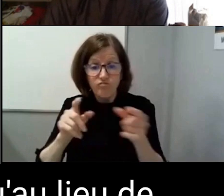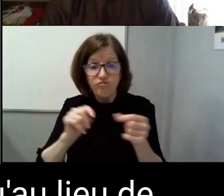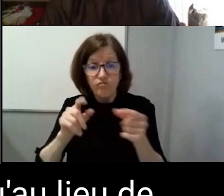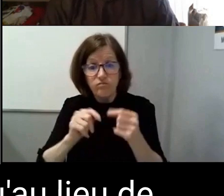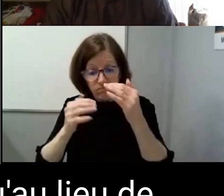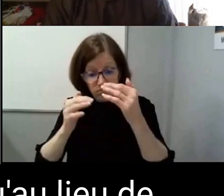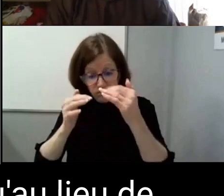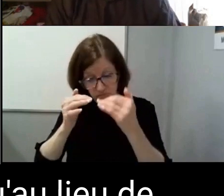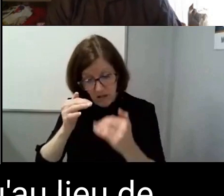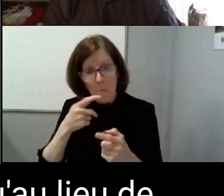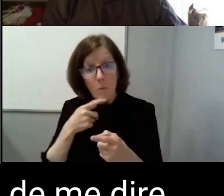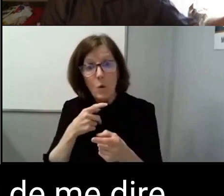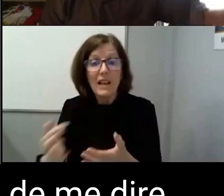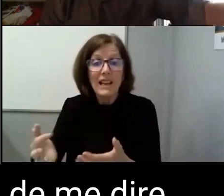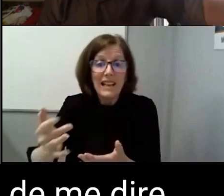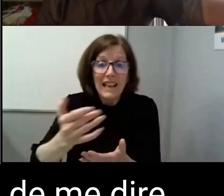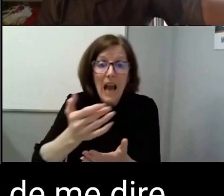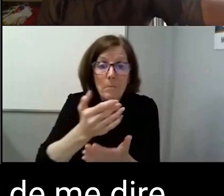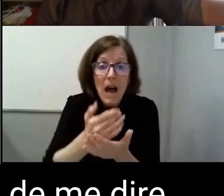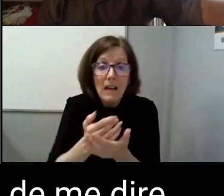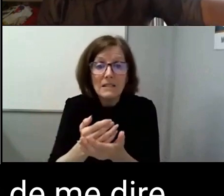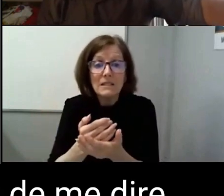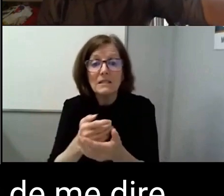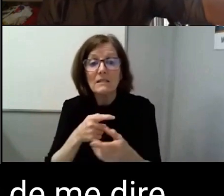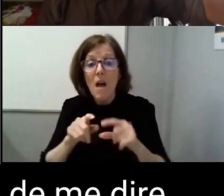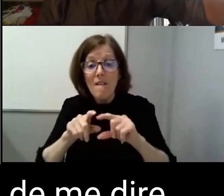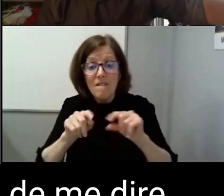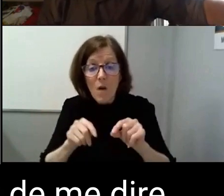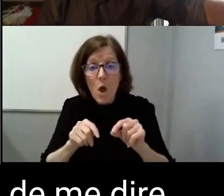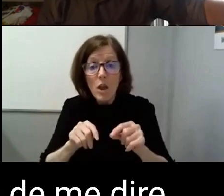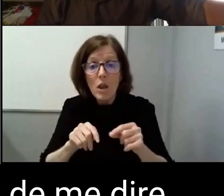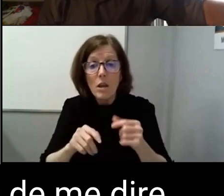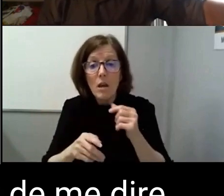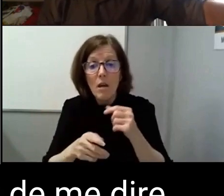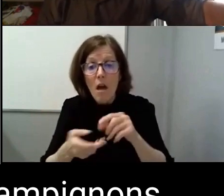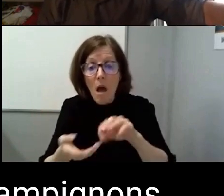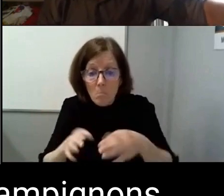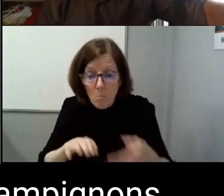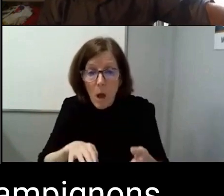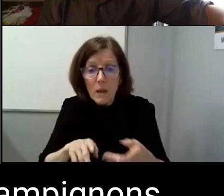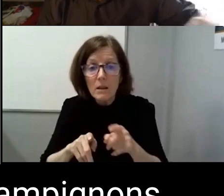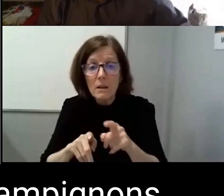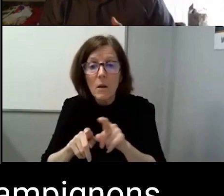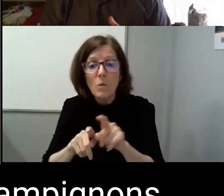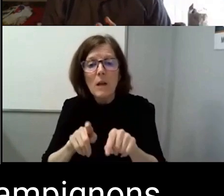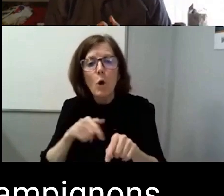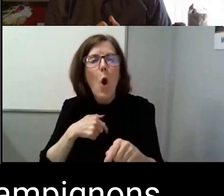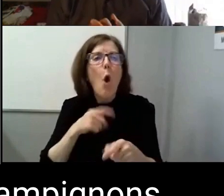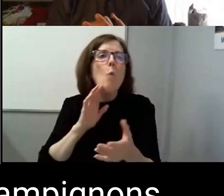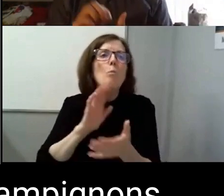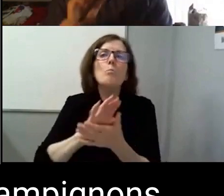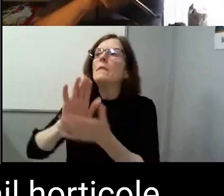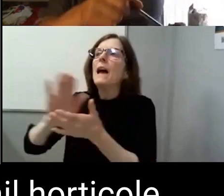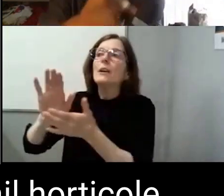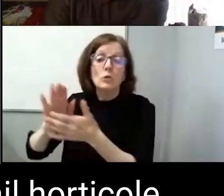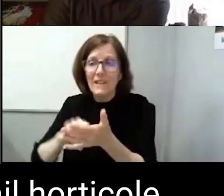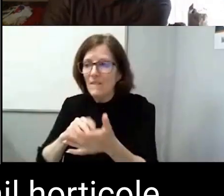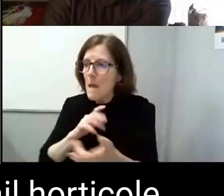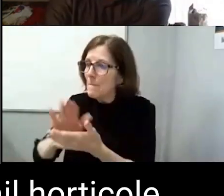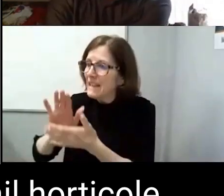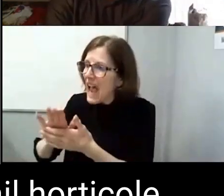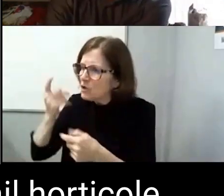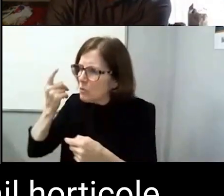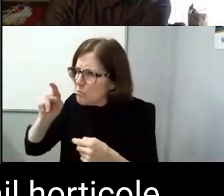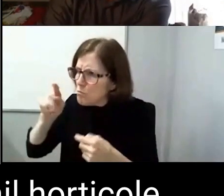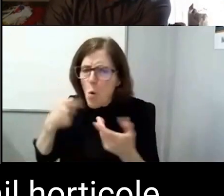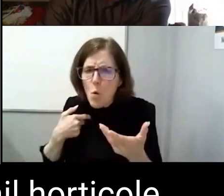tout ça, parce qu'au lieu de juste faire du ménage, ça me permet aussi de me dire que je fais du ménage pour nourrir mes champignons.